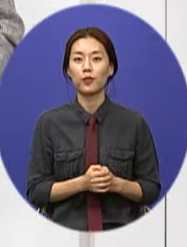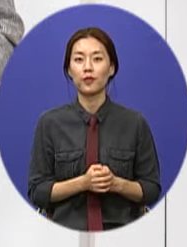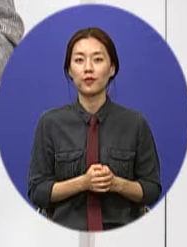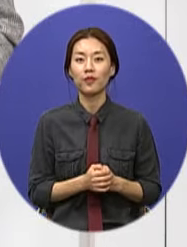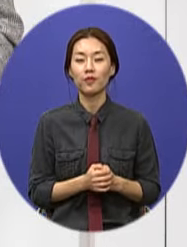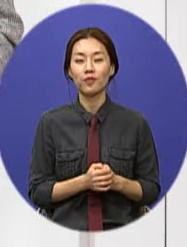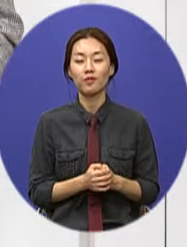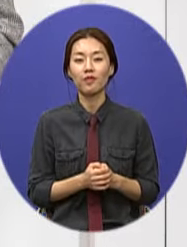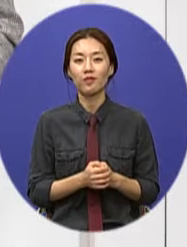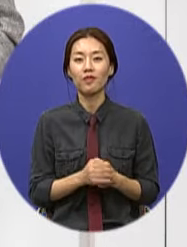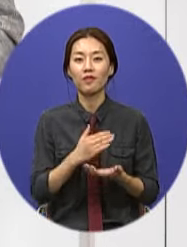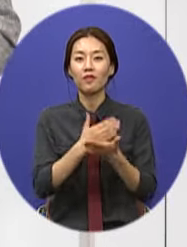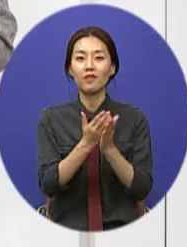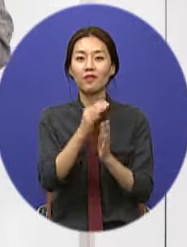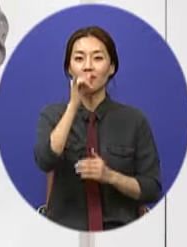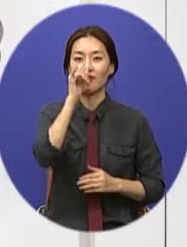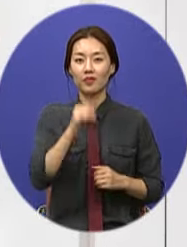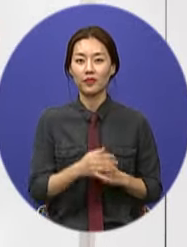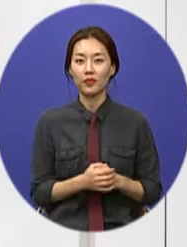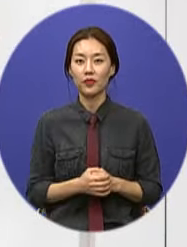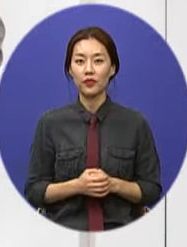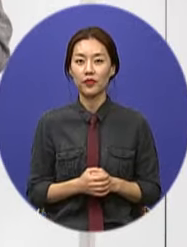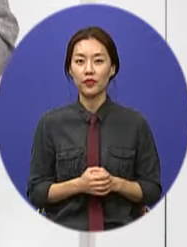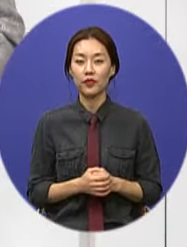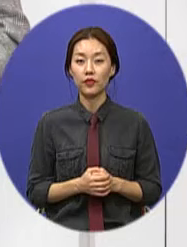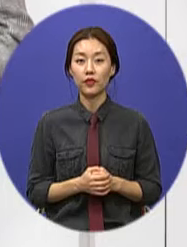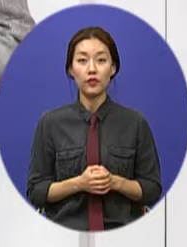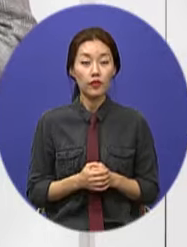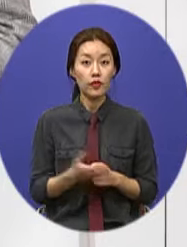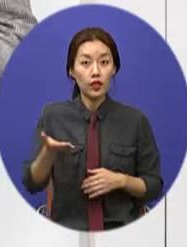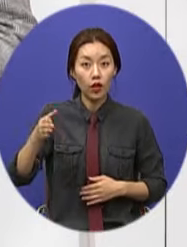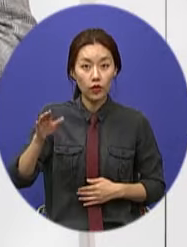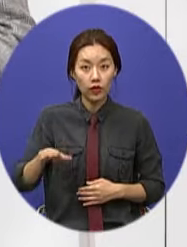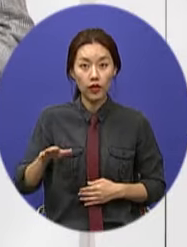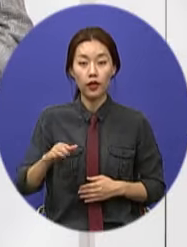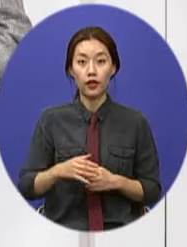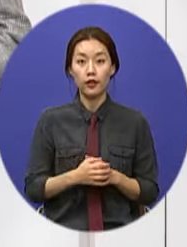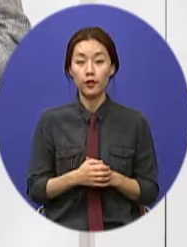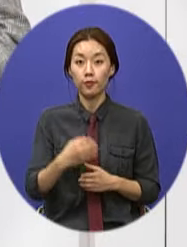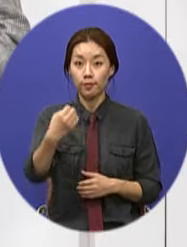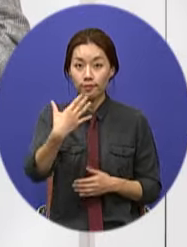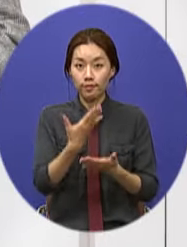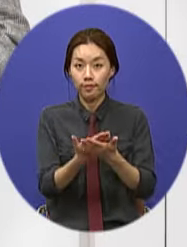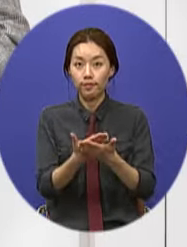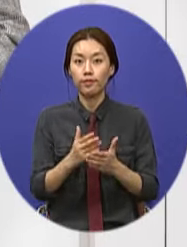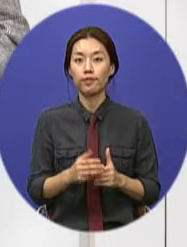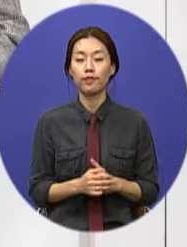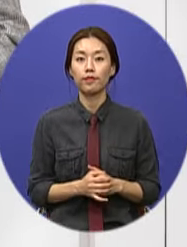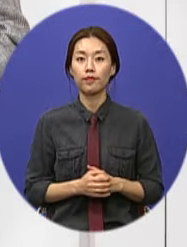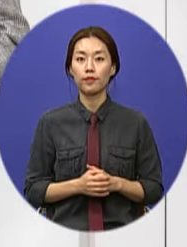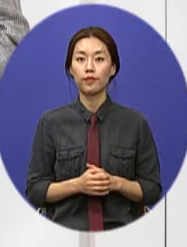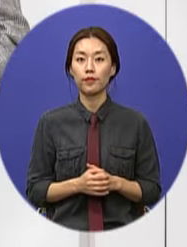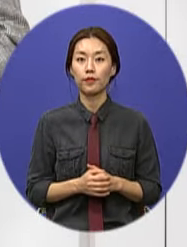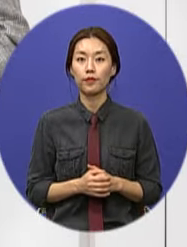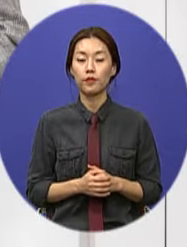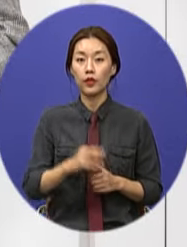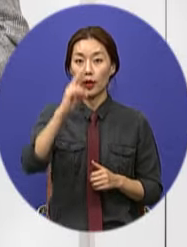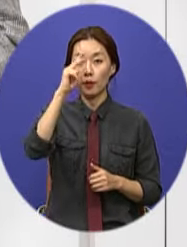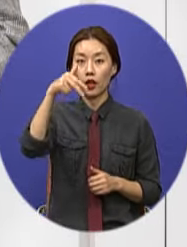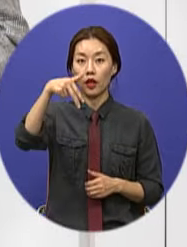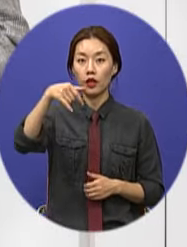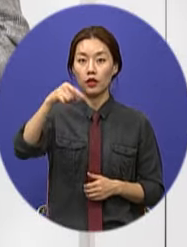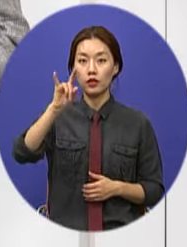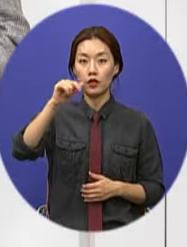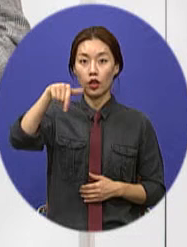네, 그랬습니다. 그렇군요. 남의 한 명, 네, 말씀하세요. 예, 그 저